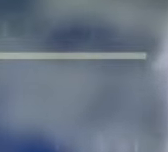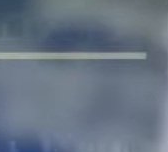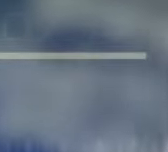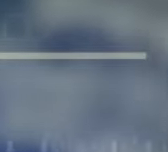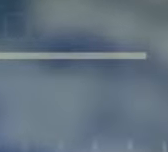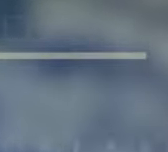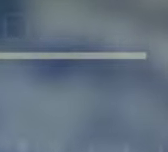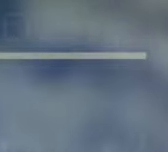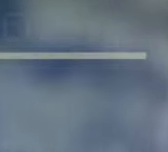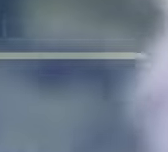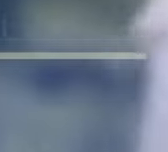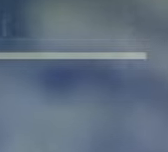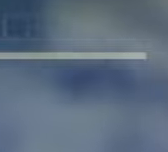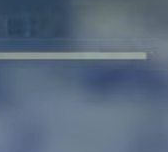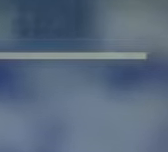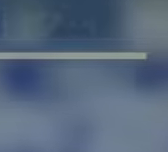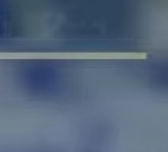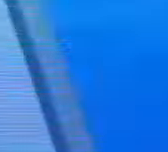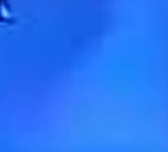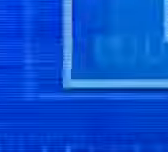bagong TikTok dance craze.